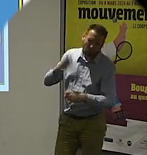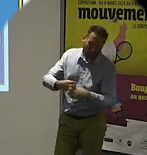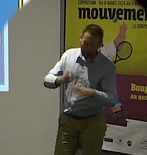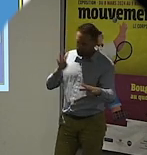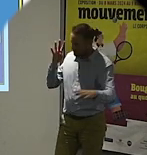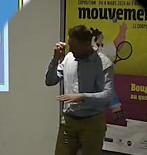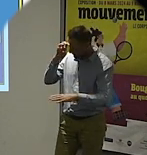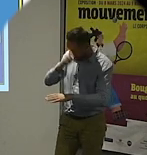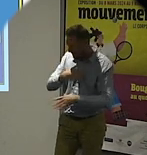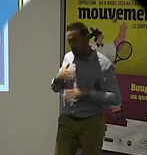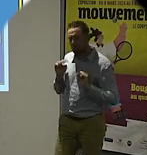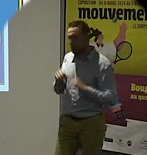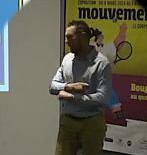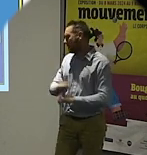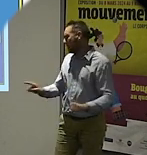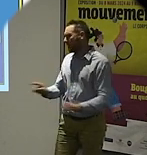je ne serai pas capable.